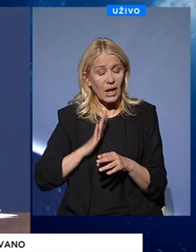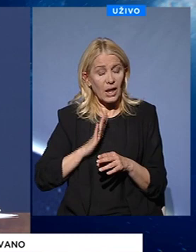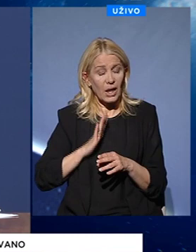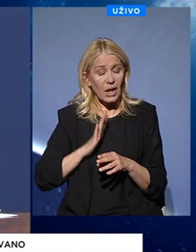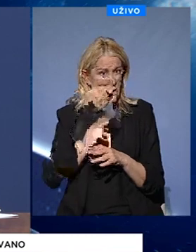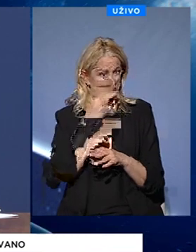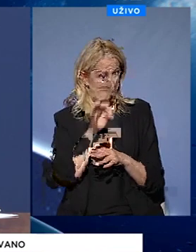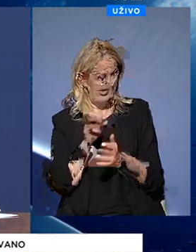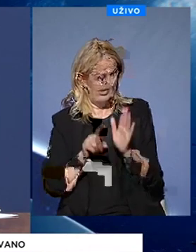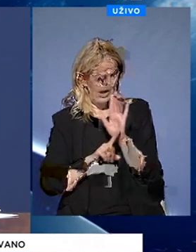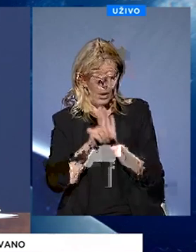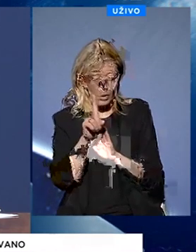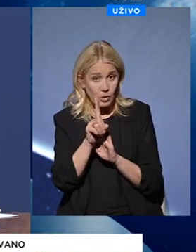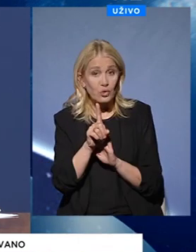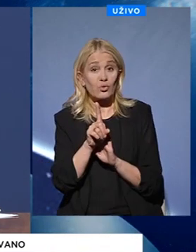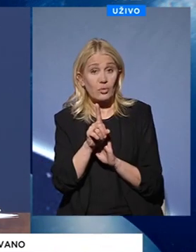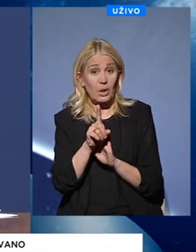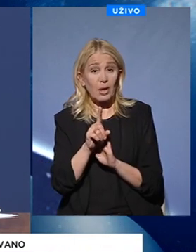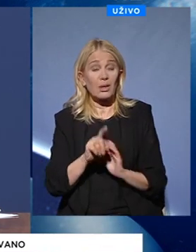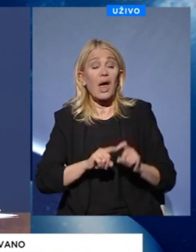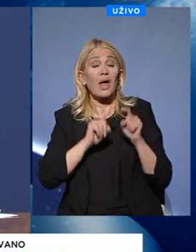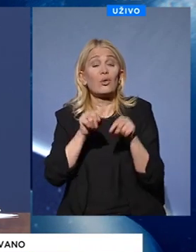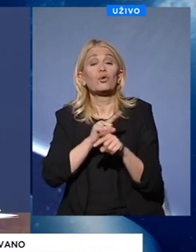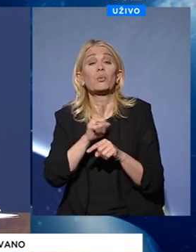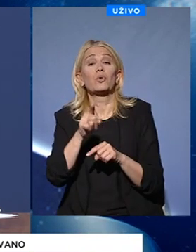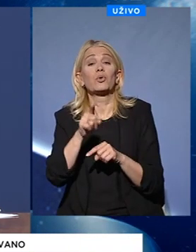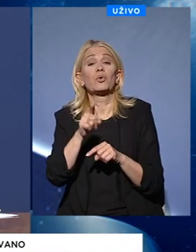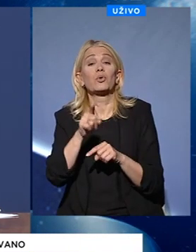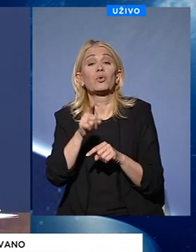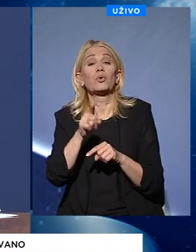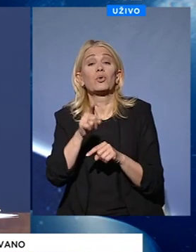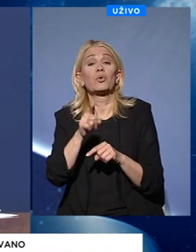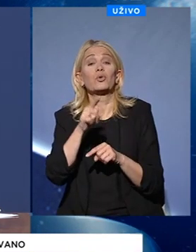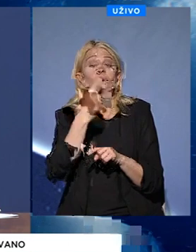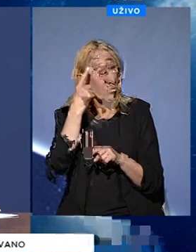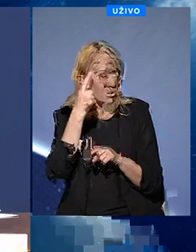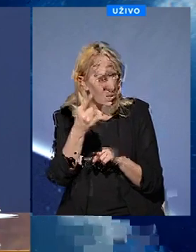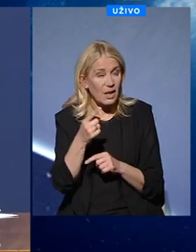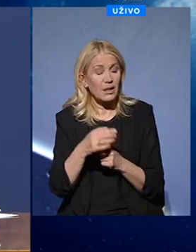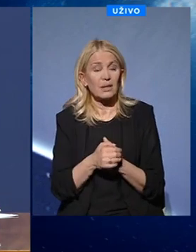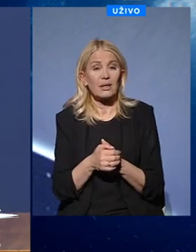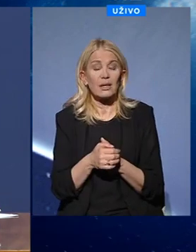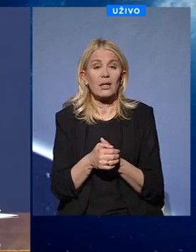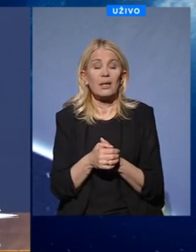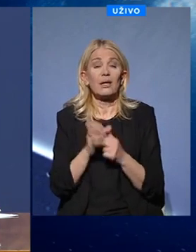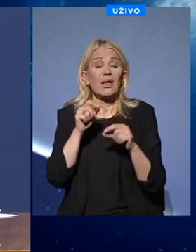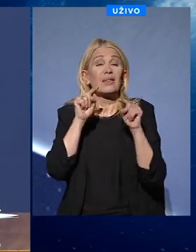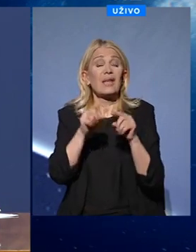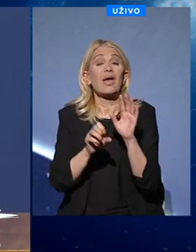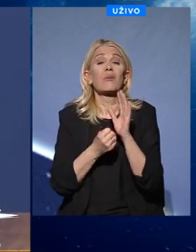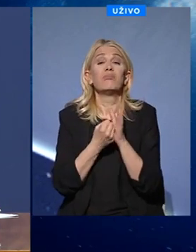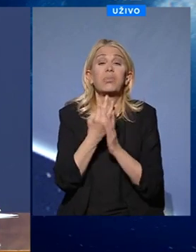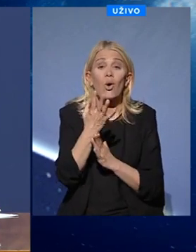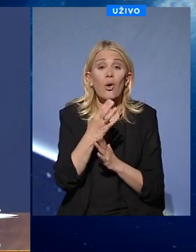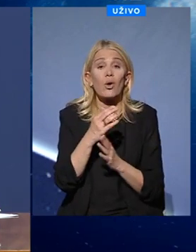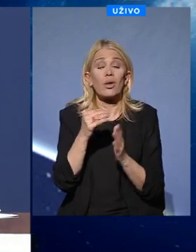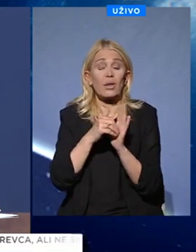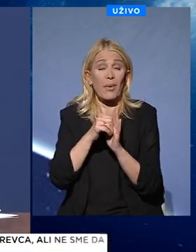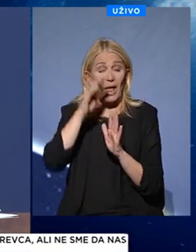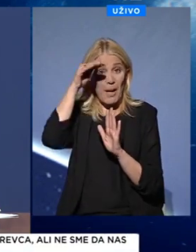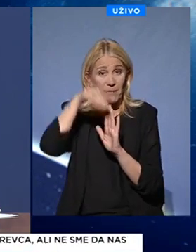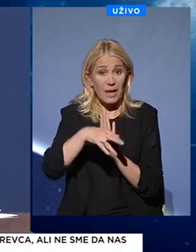najbolji mogući rezultat, a da dođemo do onoga što ste pominjali, a što znate, da taj broj krene da pada i da